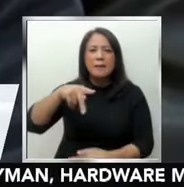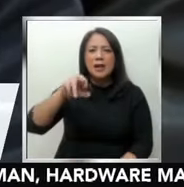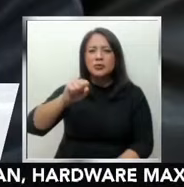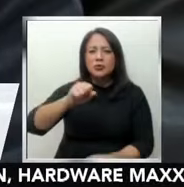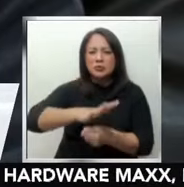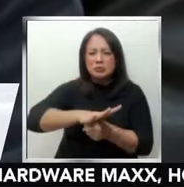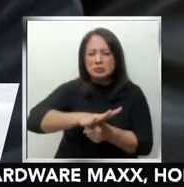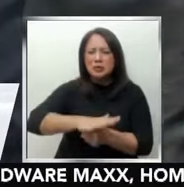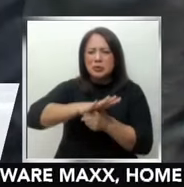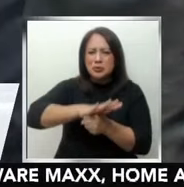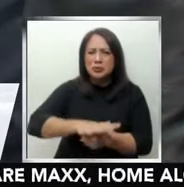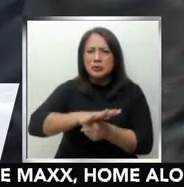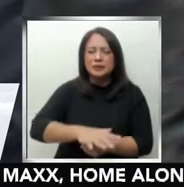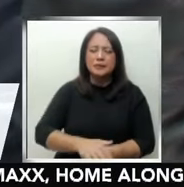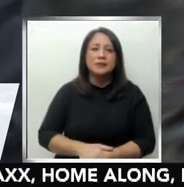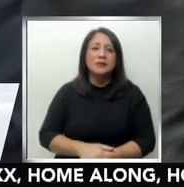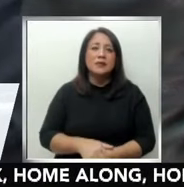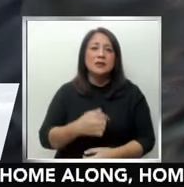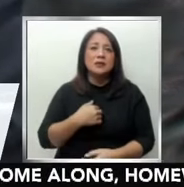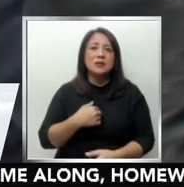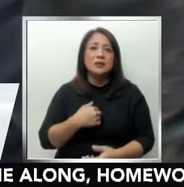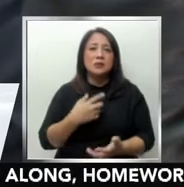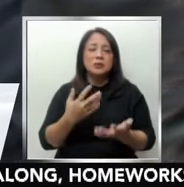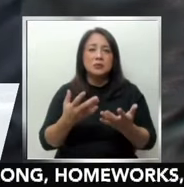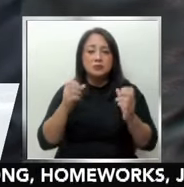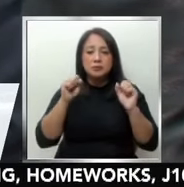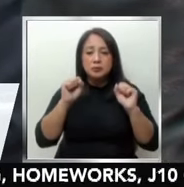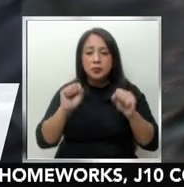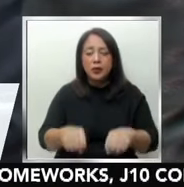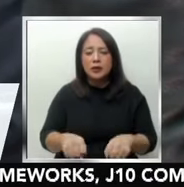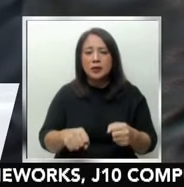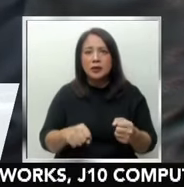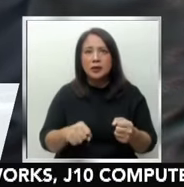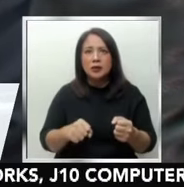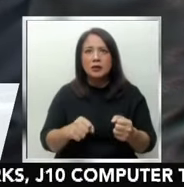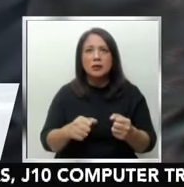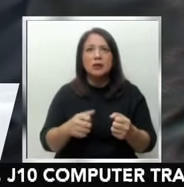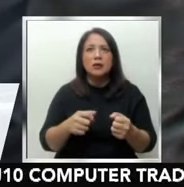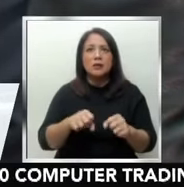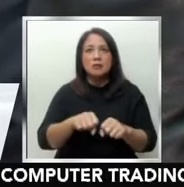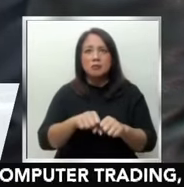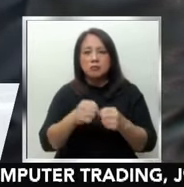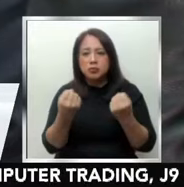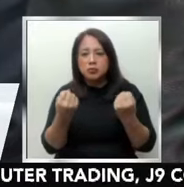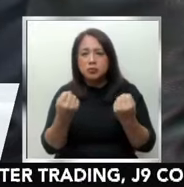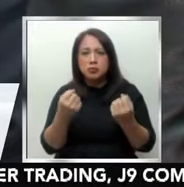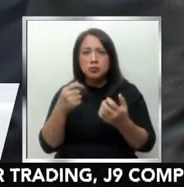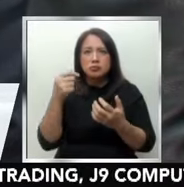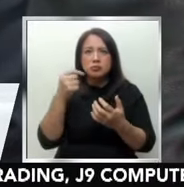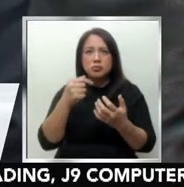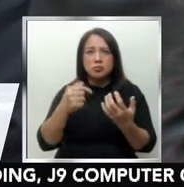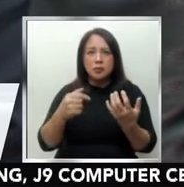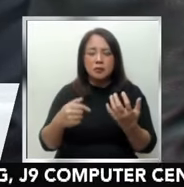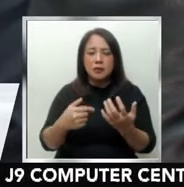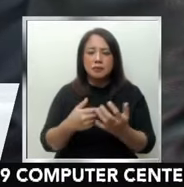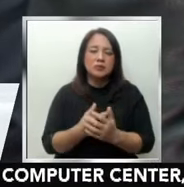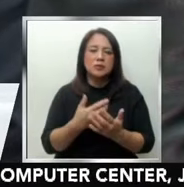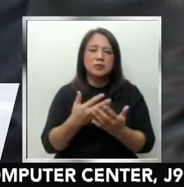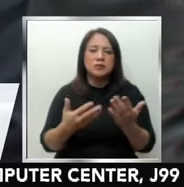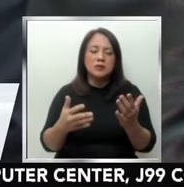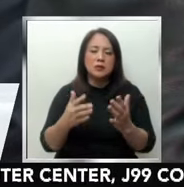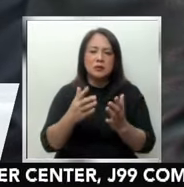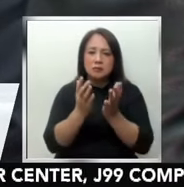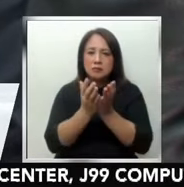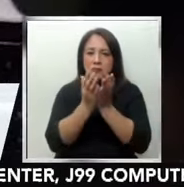yung integrity ng barko maing pwedeng bumuka yung halimbawa yung mga compartment ng barko at do na